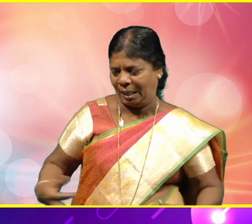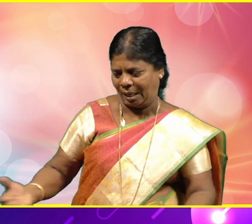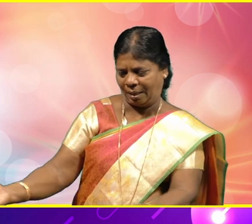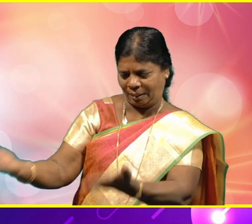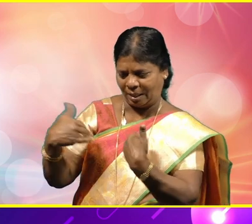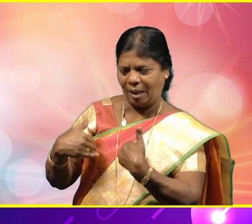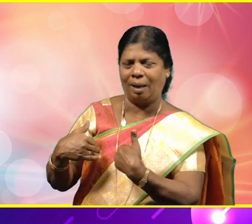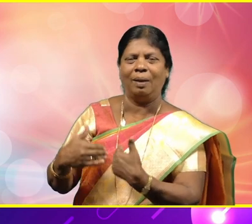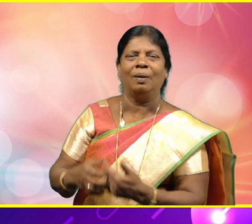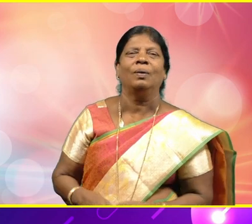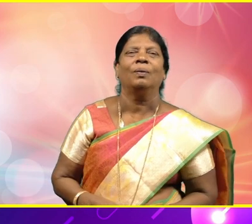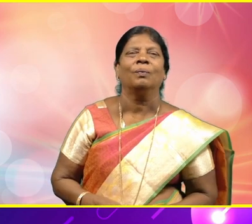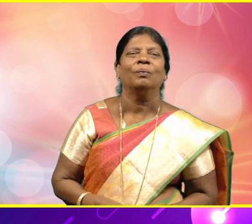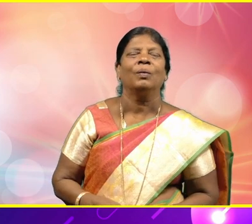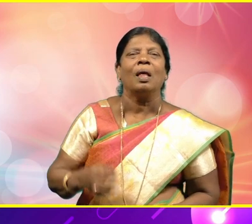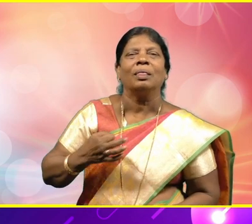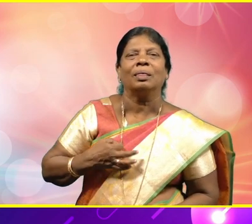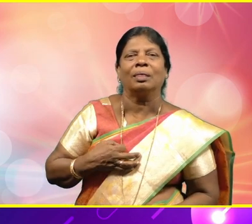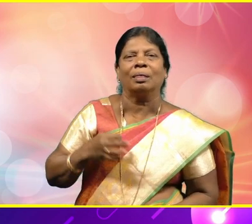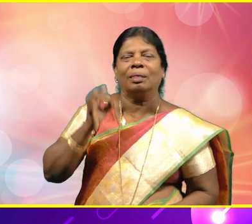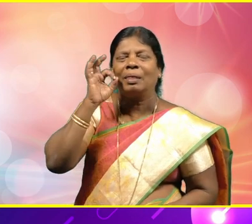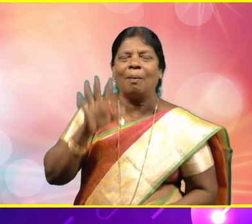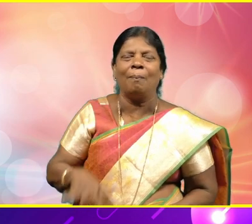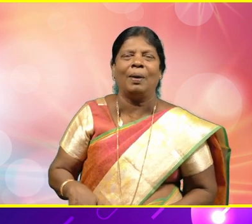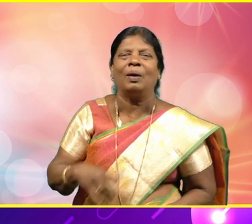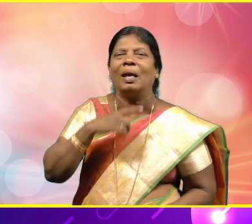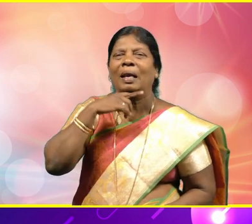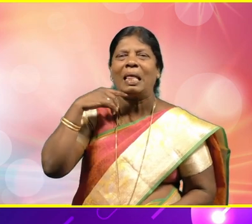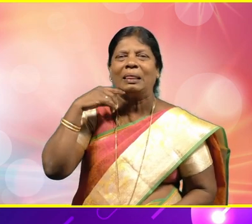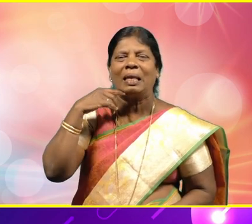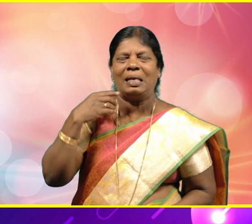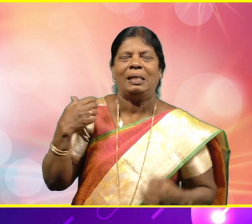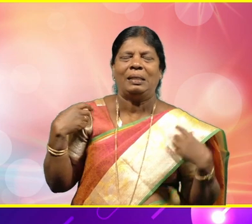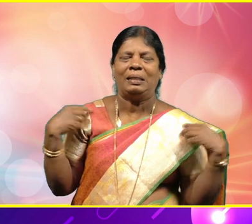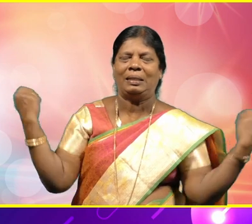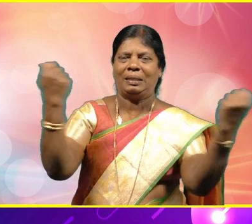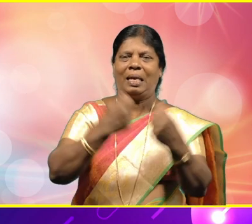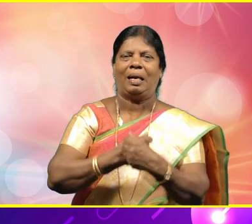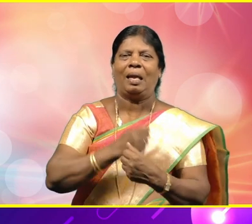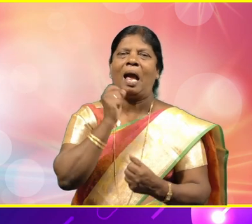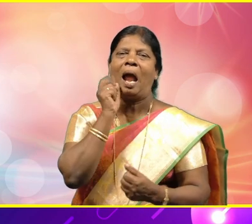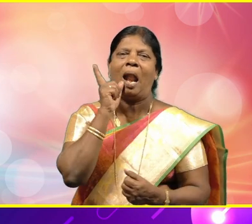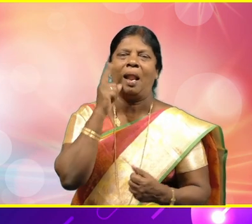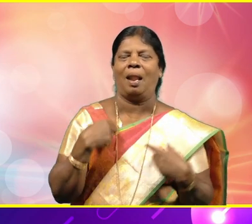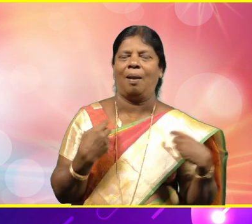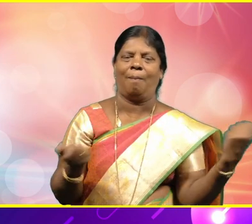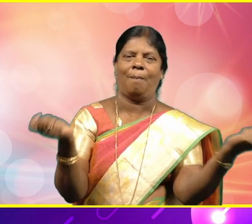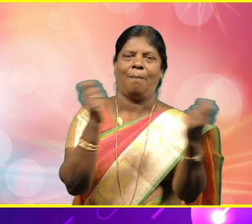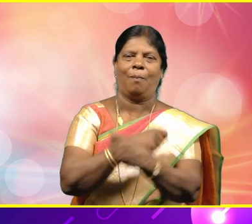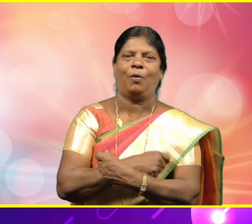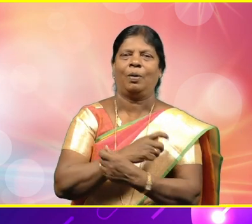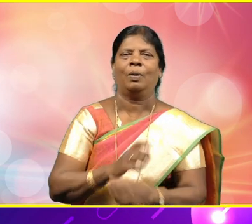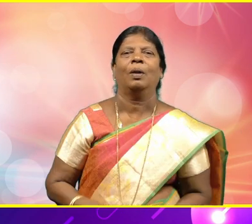சொல்லி தம்பியினுடைய இரத்த கரை பிடித்த சட்டையை அண்ணன்